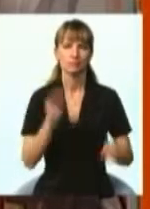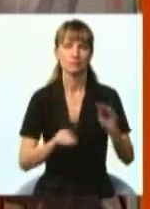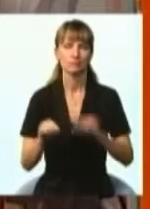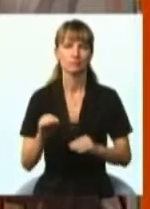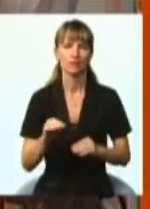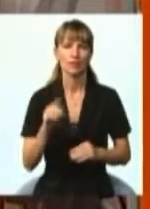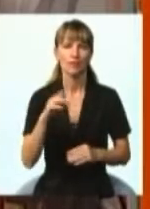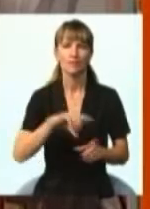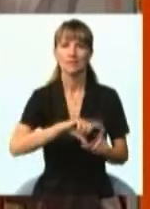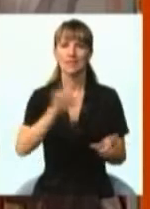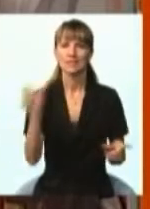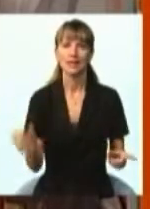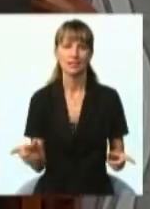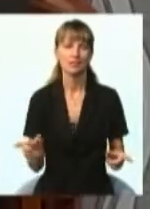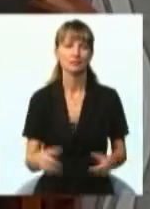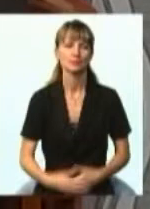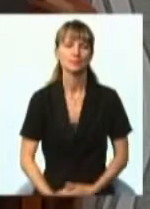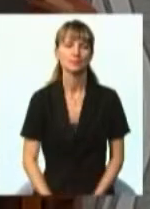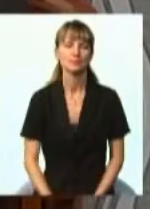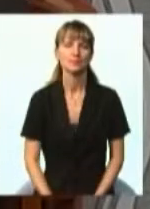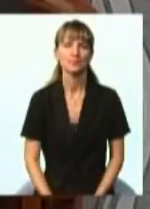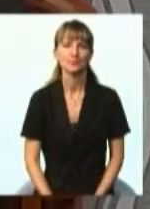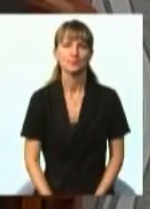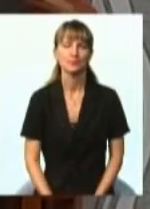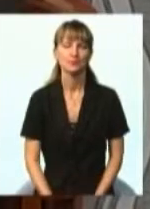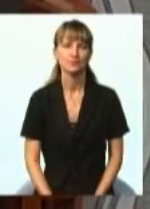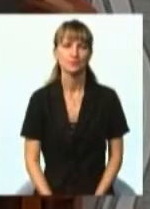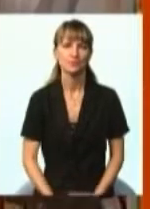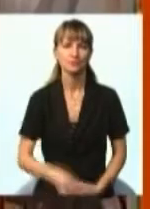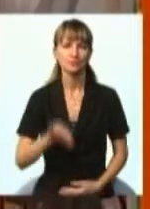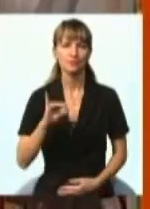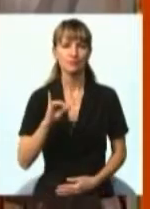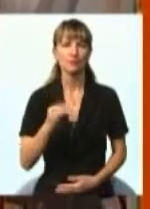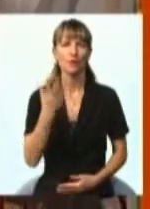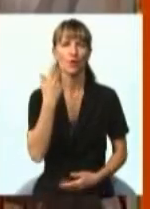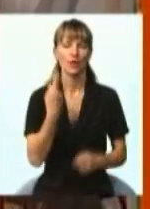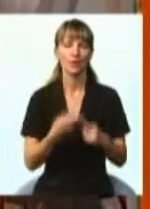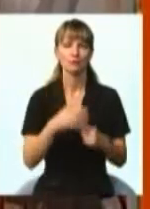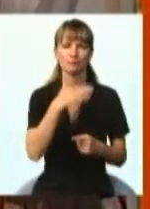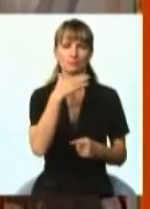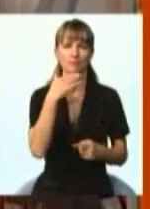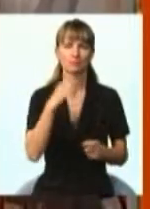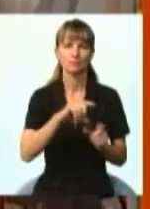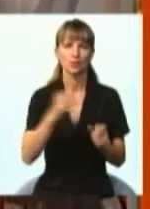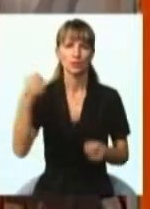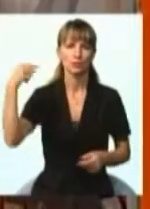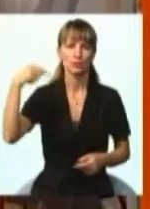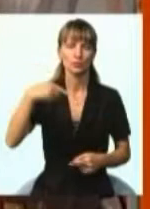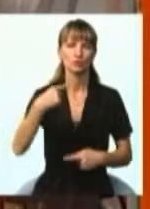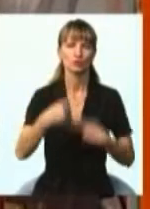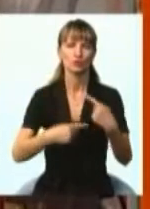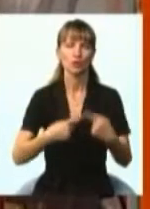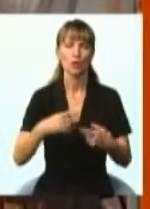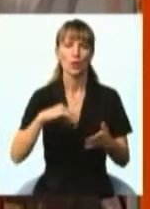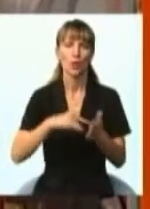радуги. Веселки. Ну, веселки. І ось коли цей багатобарвний промінь проходить через